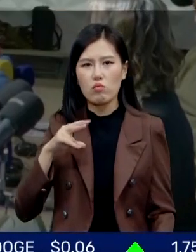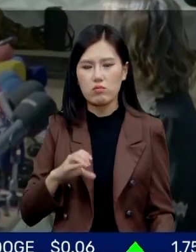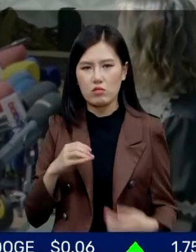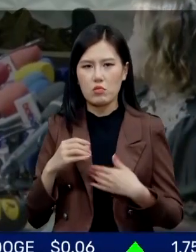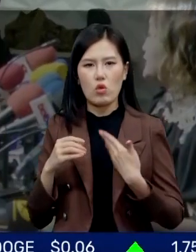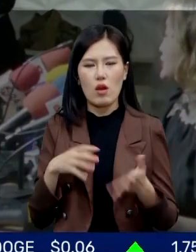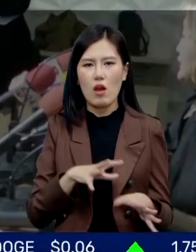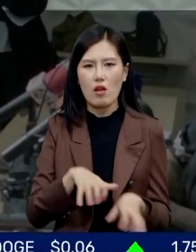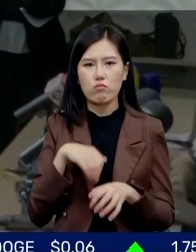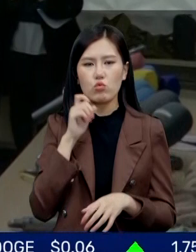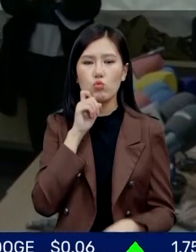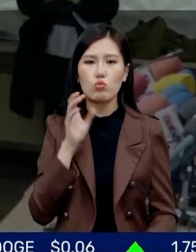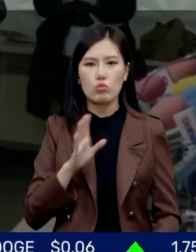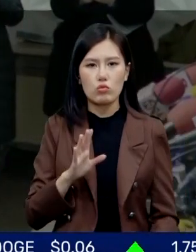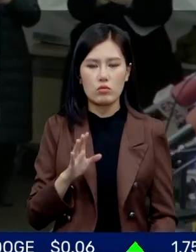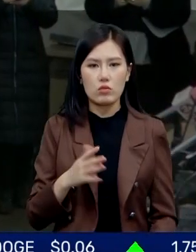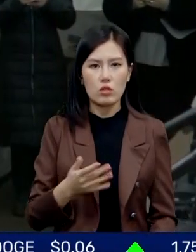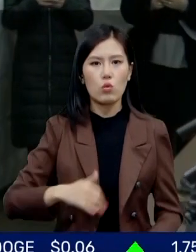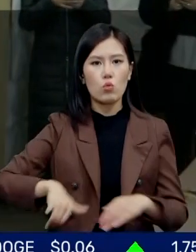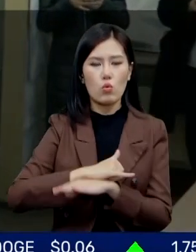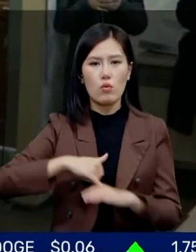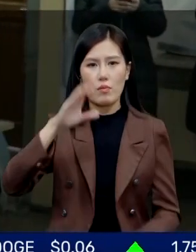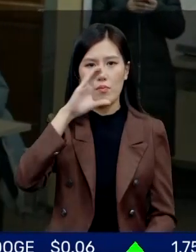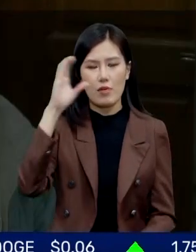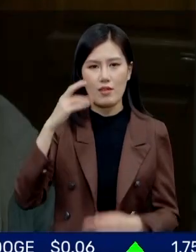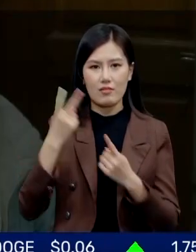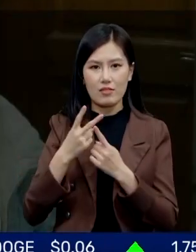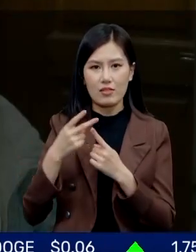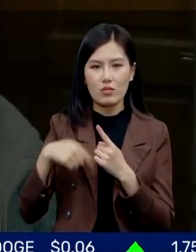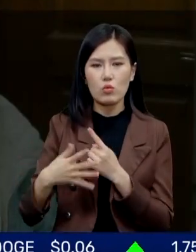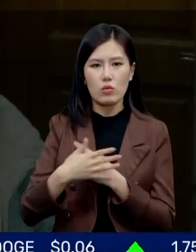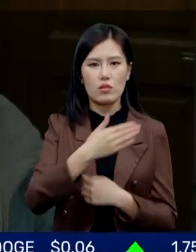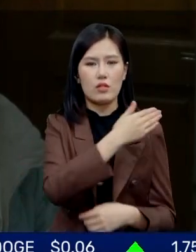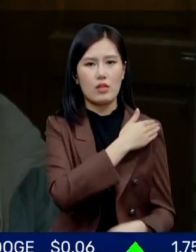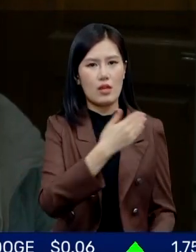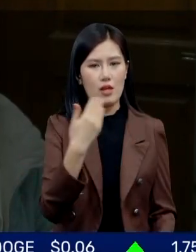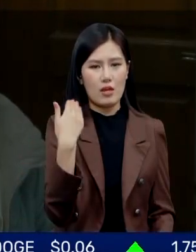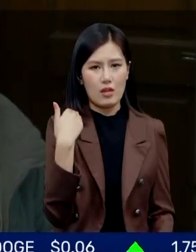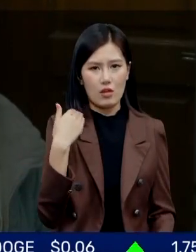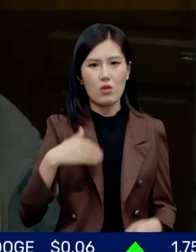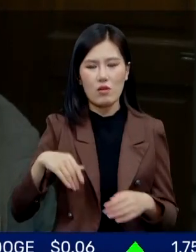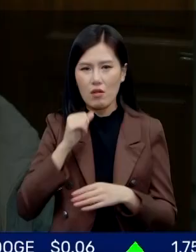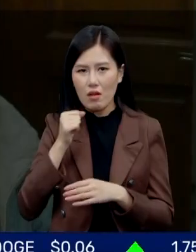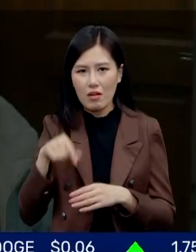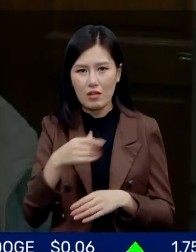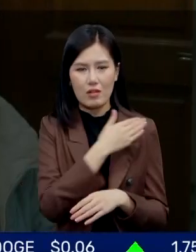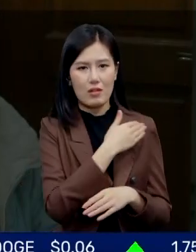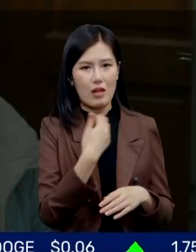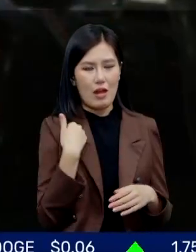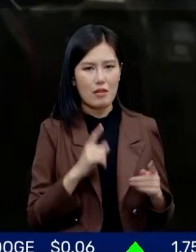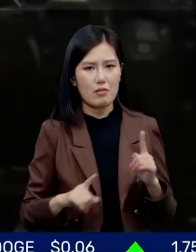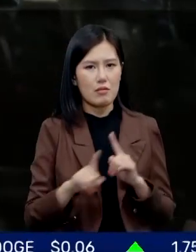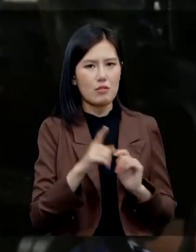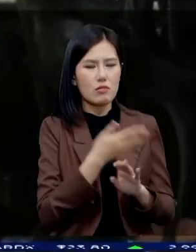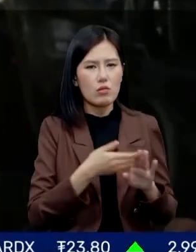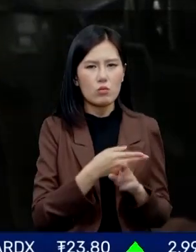байгаа. За энхүү төрийн байгууллагын хэвлэлийн албан дарга нарын өмнөө бэрдэг Бамбай болсныг хэвлэлийн салбарынхан шүмжилж байна.